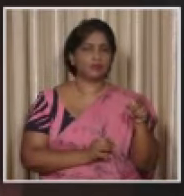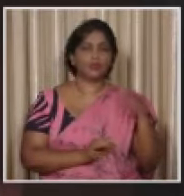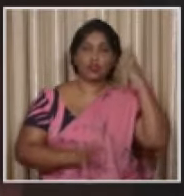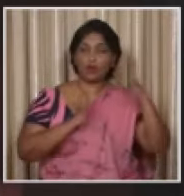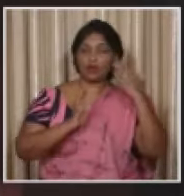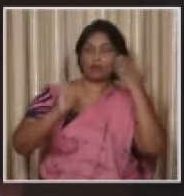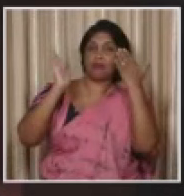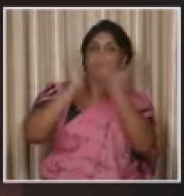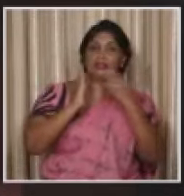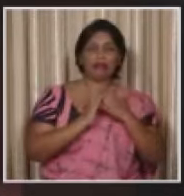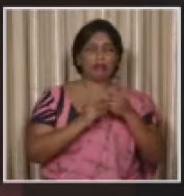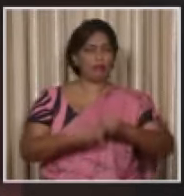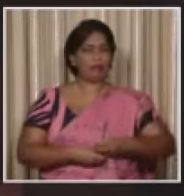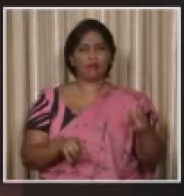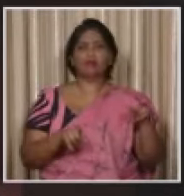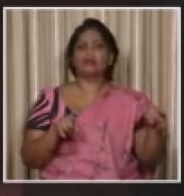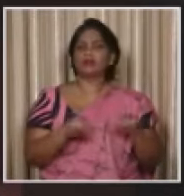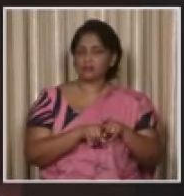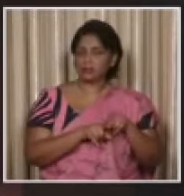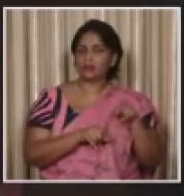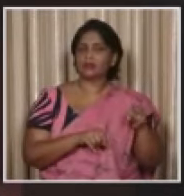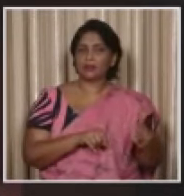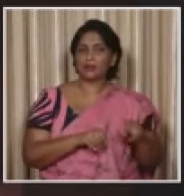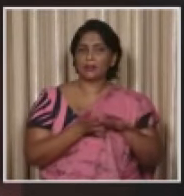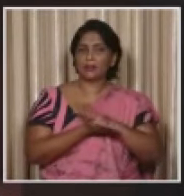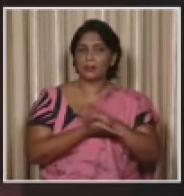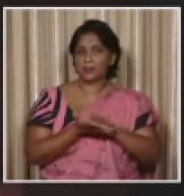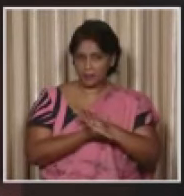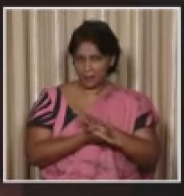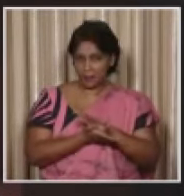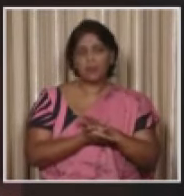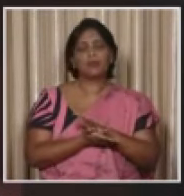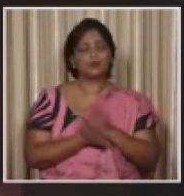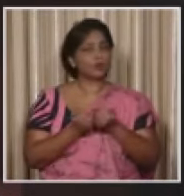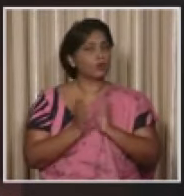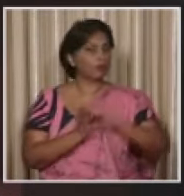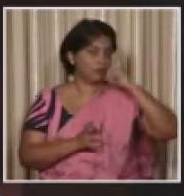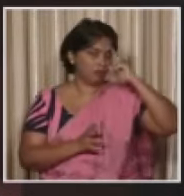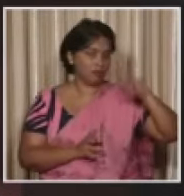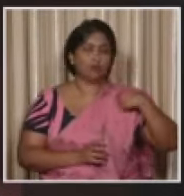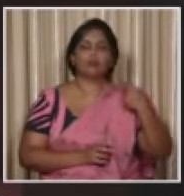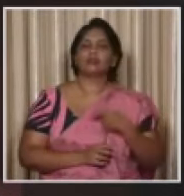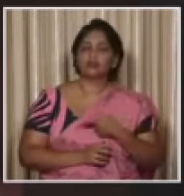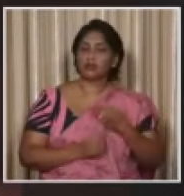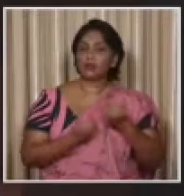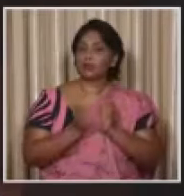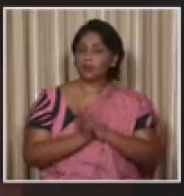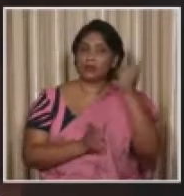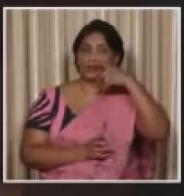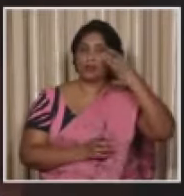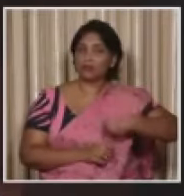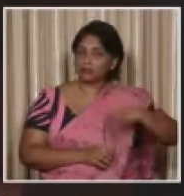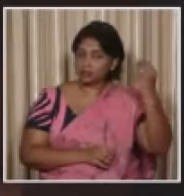ලෝකෙට පරකාසයේ ගෙදරට මරකාතේ වගේ මේ පැහැදිලිව මේ තමන්ට ඕන ඕන විදිහට තමන්ගේ වැටුප් වැඩි